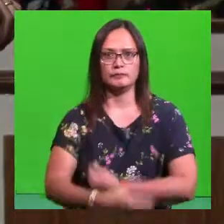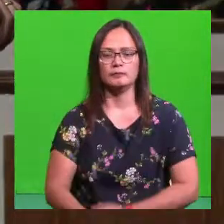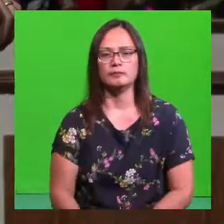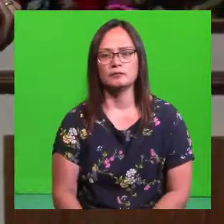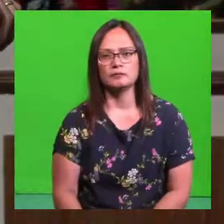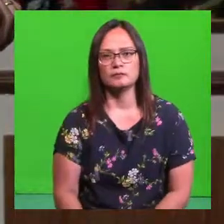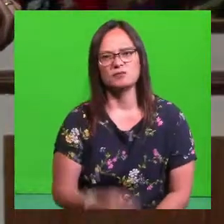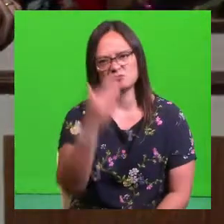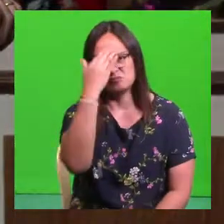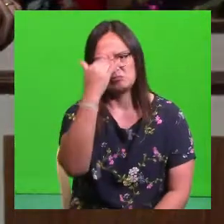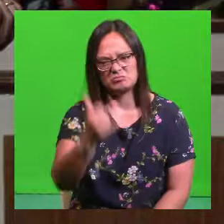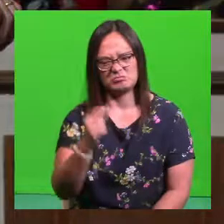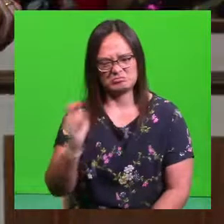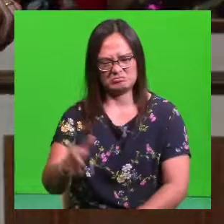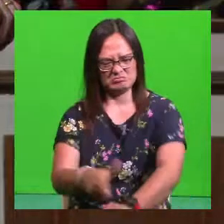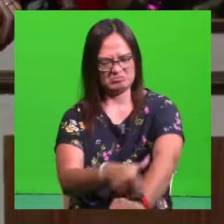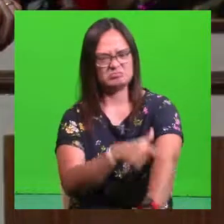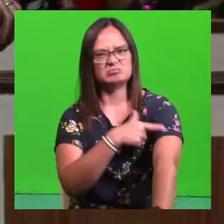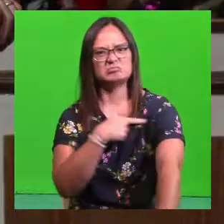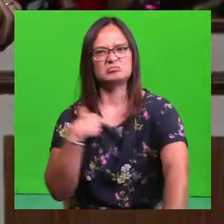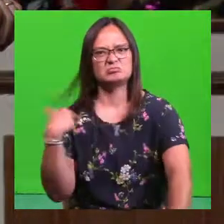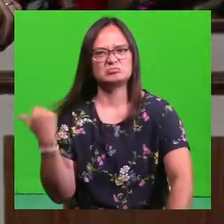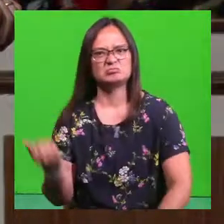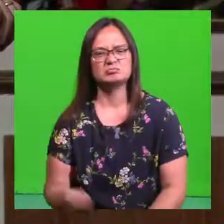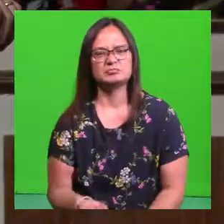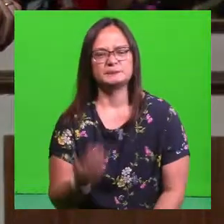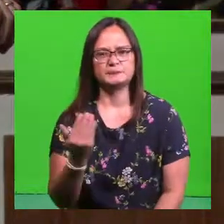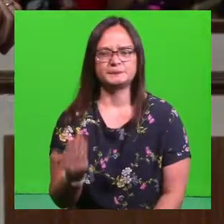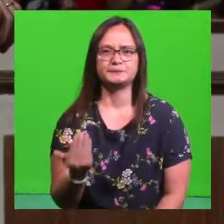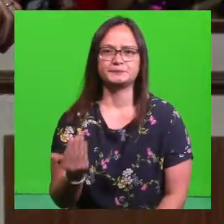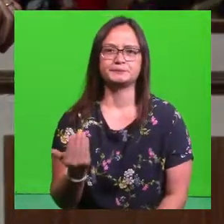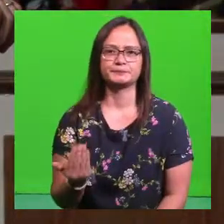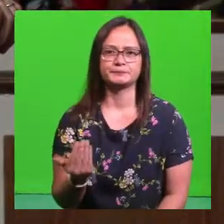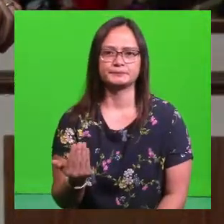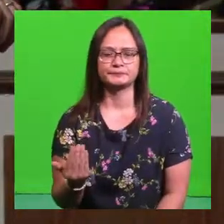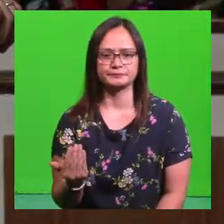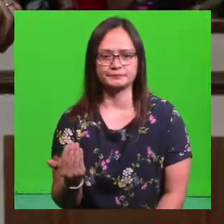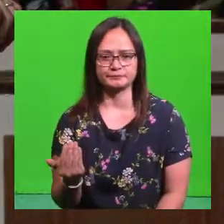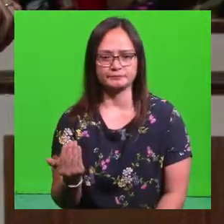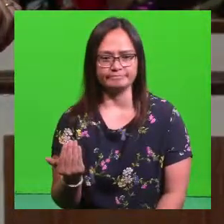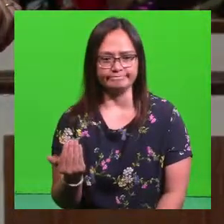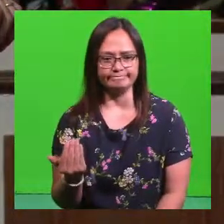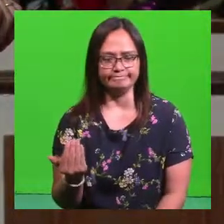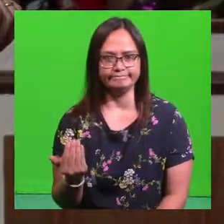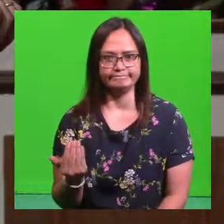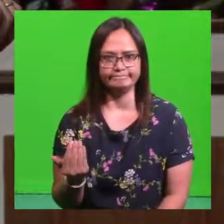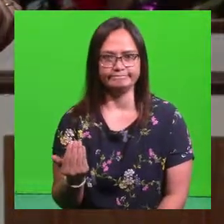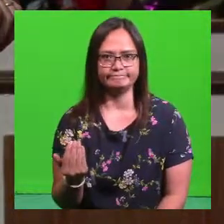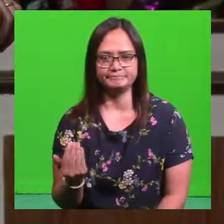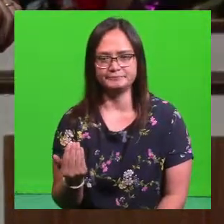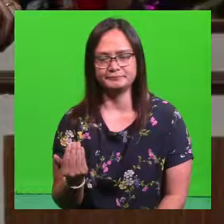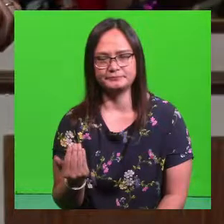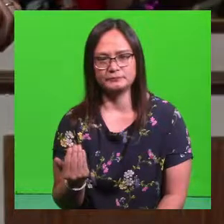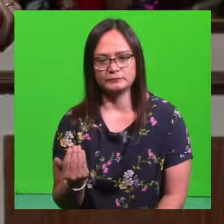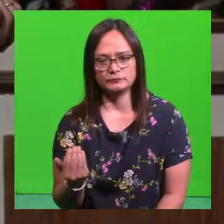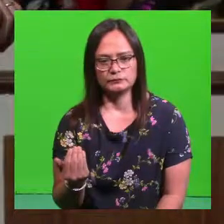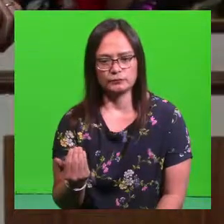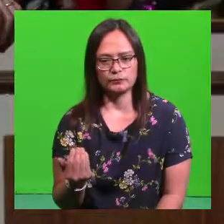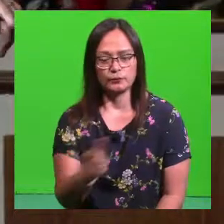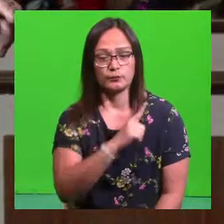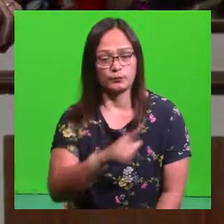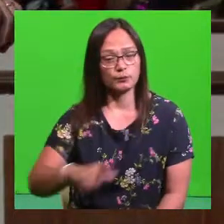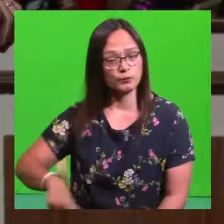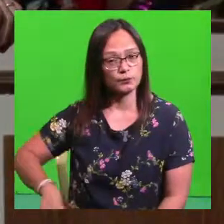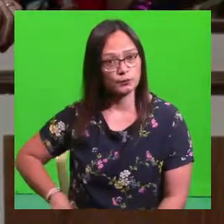Okay? Now, i-shortcut ko na lang lahat. Ang Panginoon po ay hindi inilibing ng